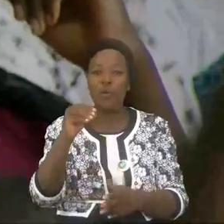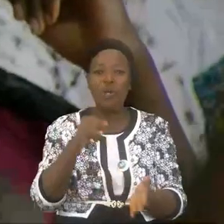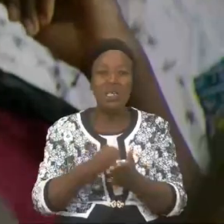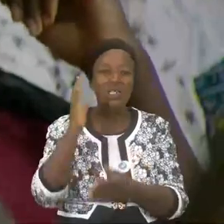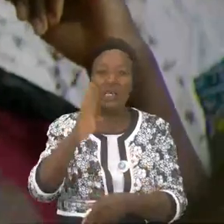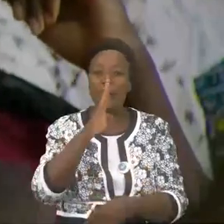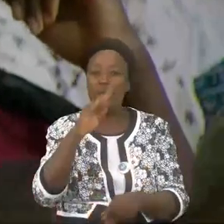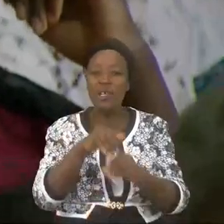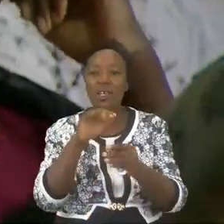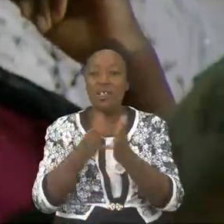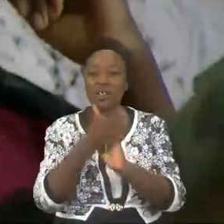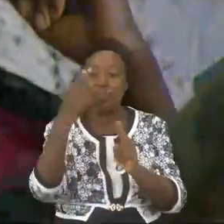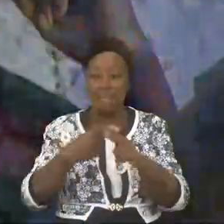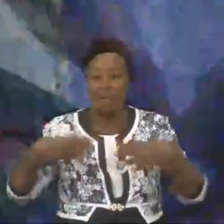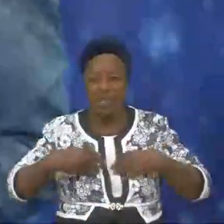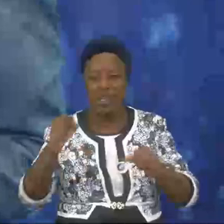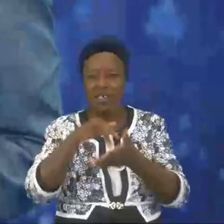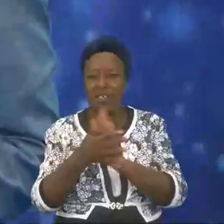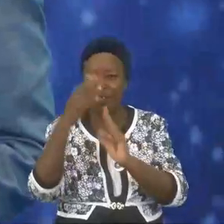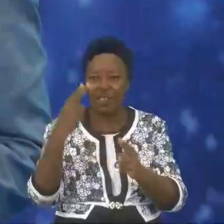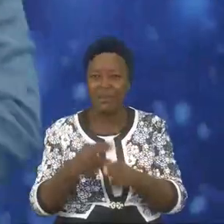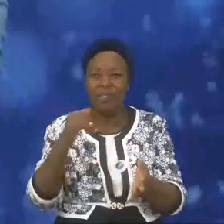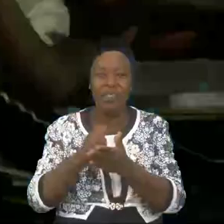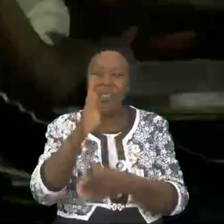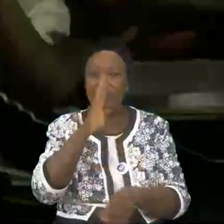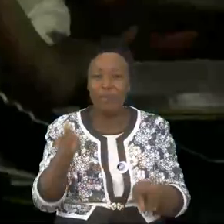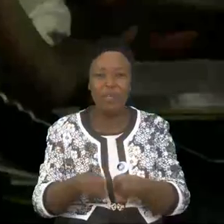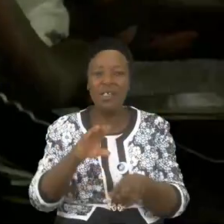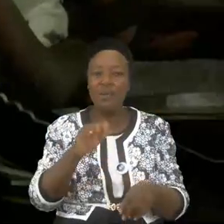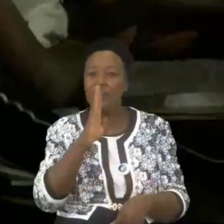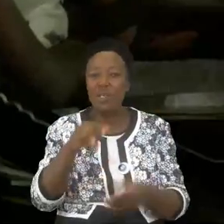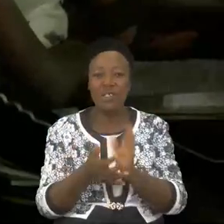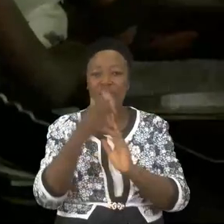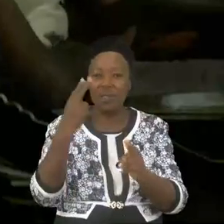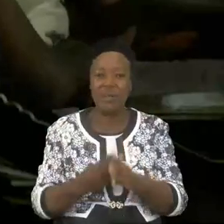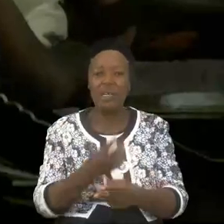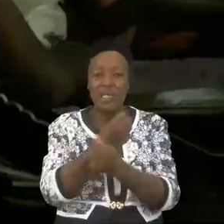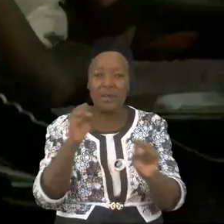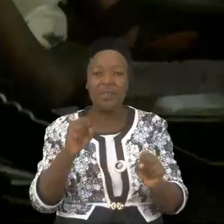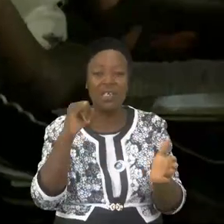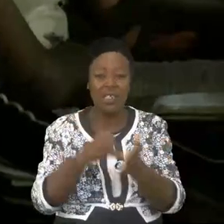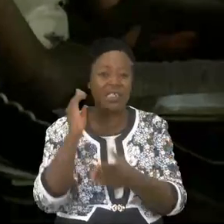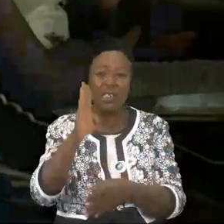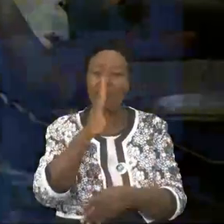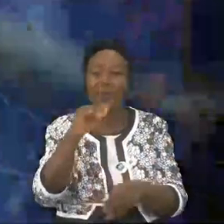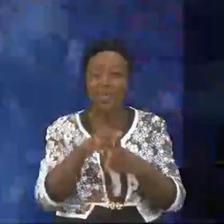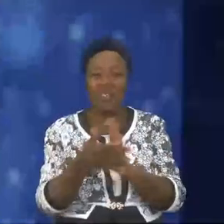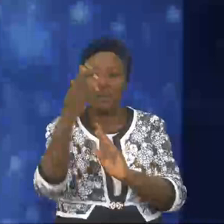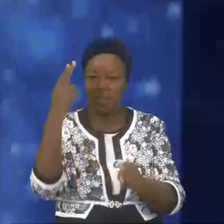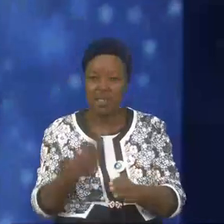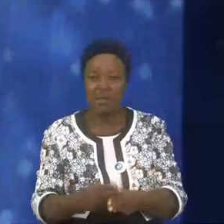Il en sera ainsi. La guérison, ce sera ainsi. Le salut, ce sera